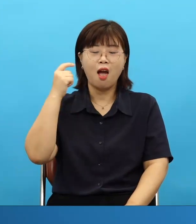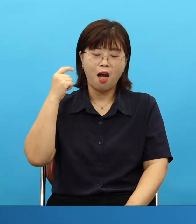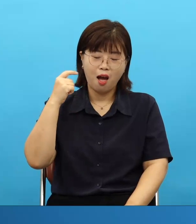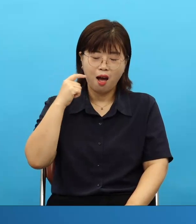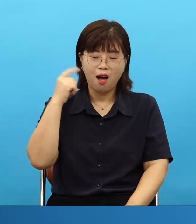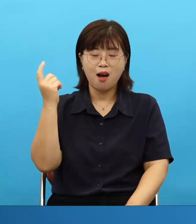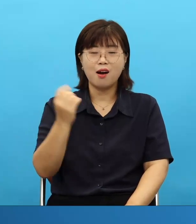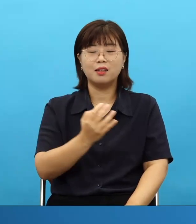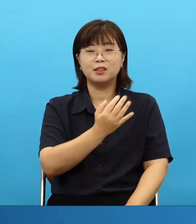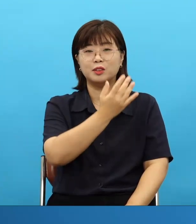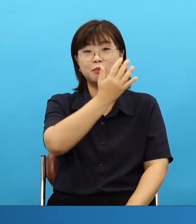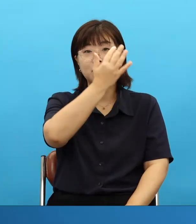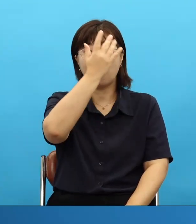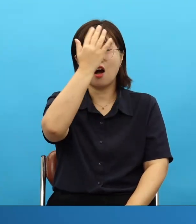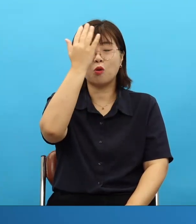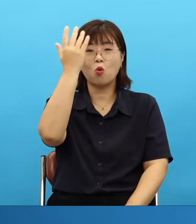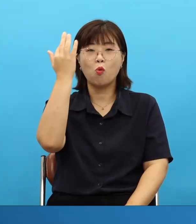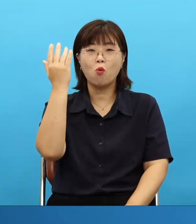보여주니